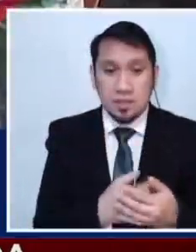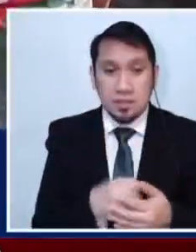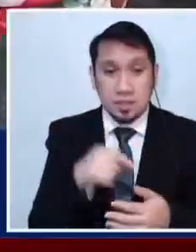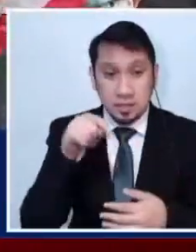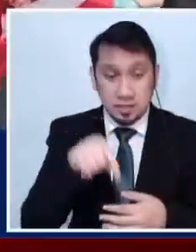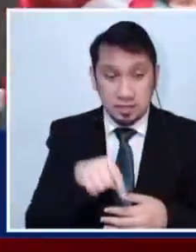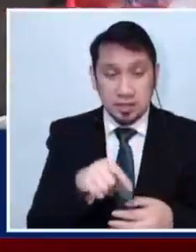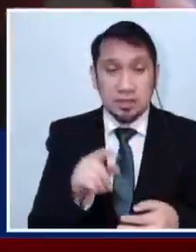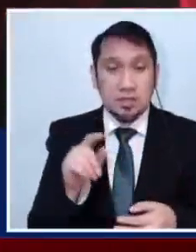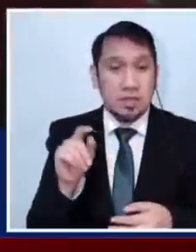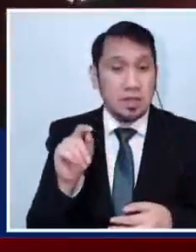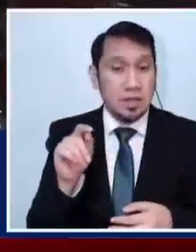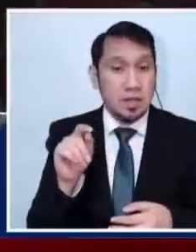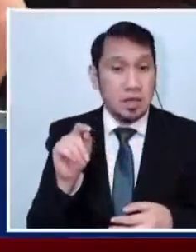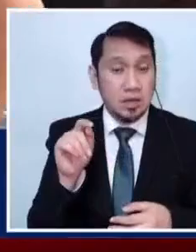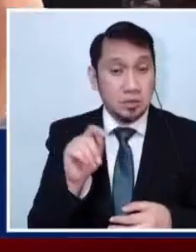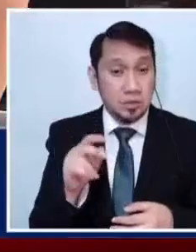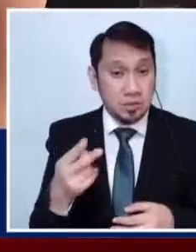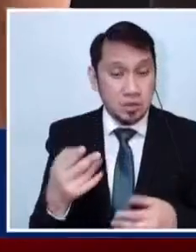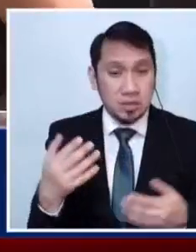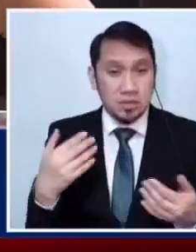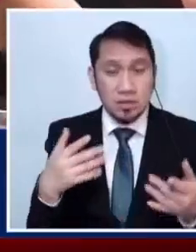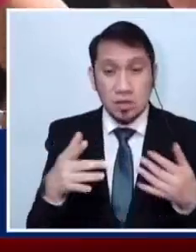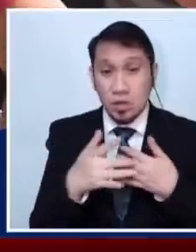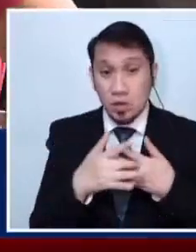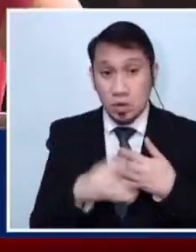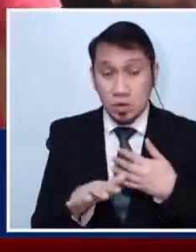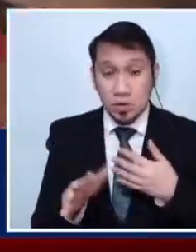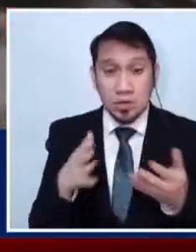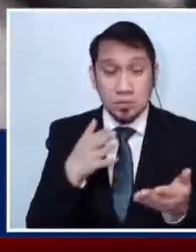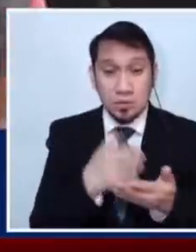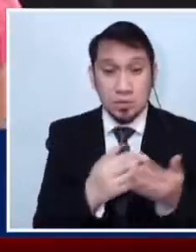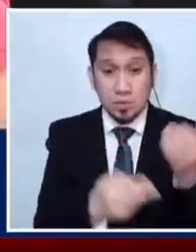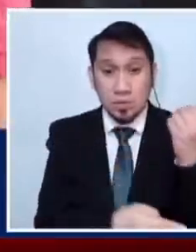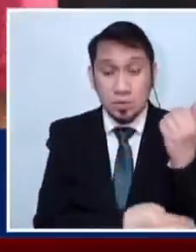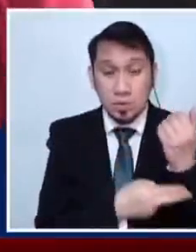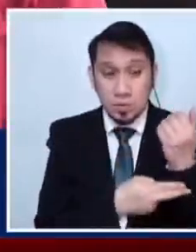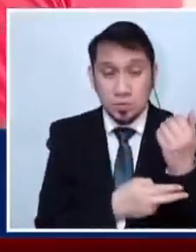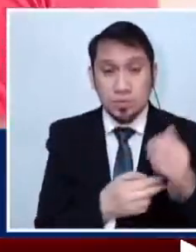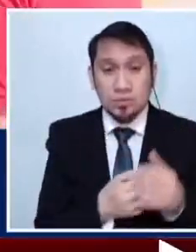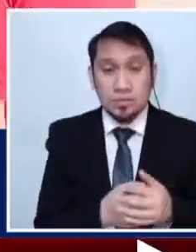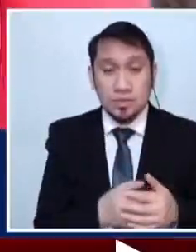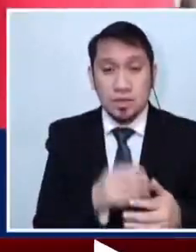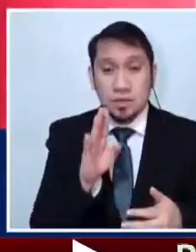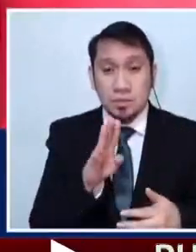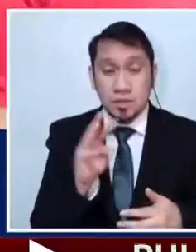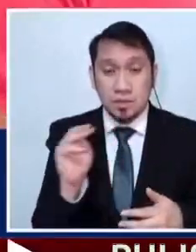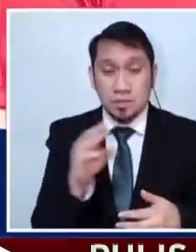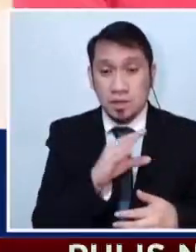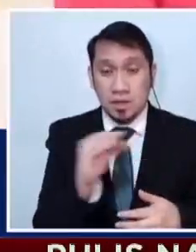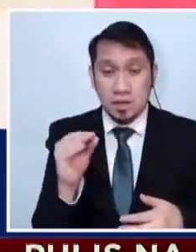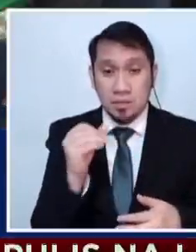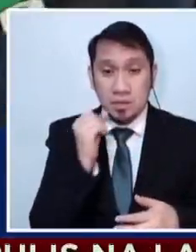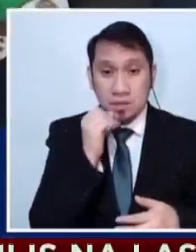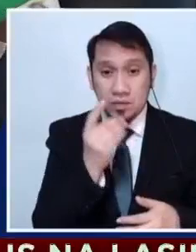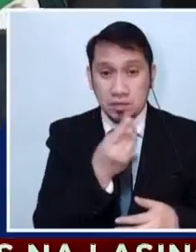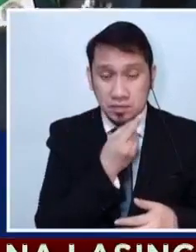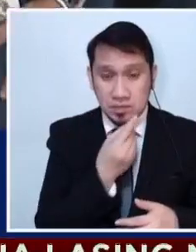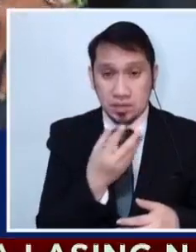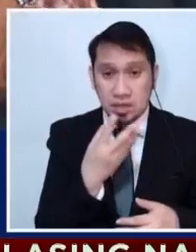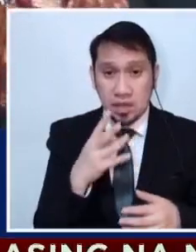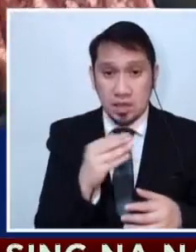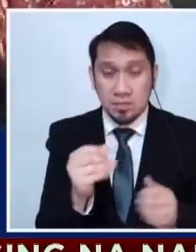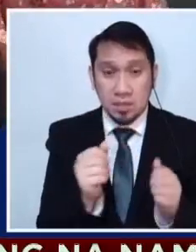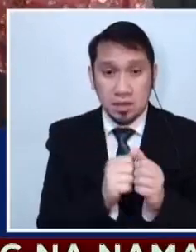Miyerkules. Maagang dumating sa isang hotel sa Bacolod City, sina Marcos, Duterte at mga kasamang senatorial aspirants